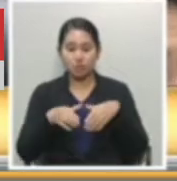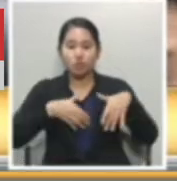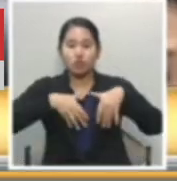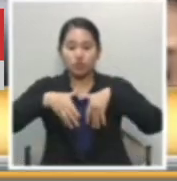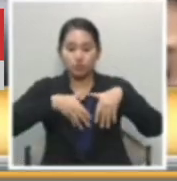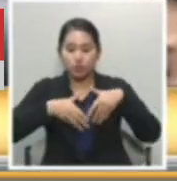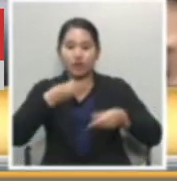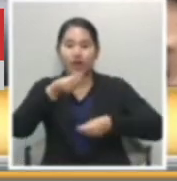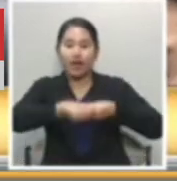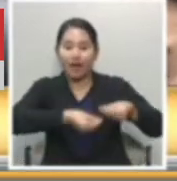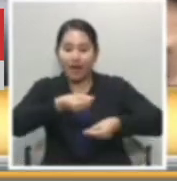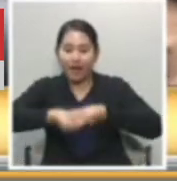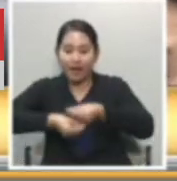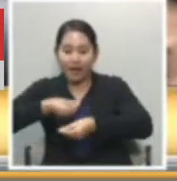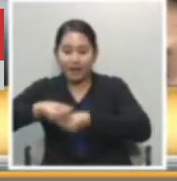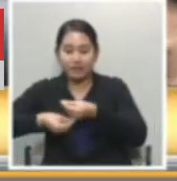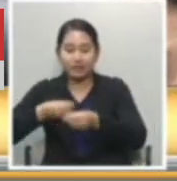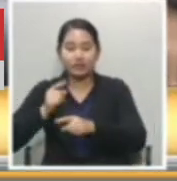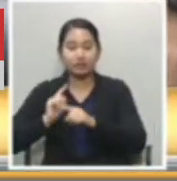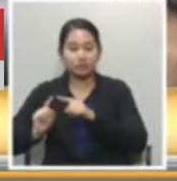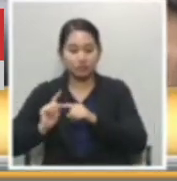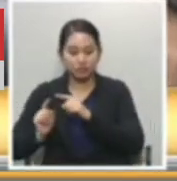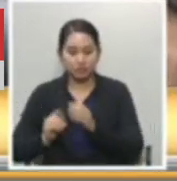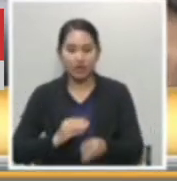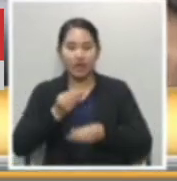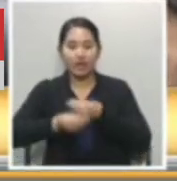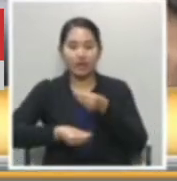ายด้วยครับสำหรับผู้ขายที่หม